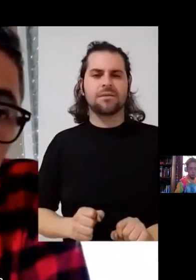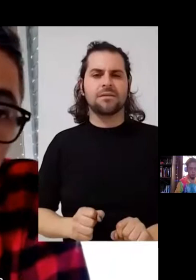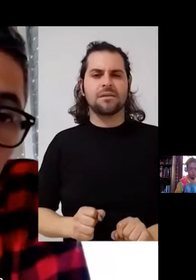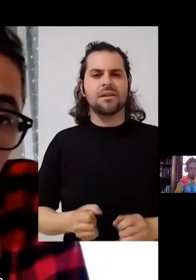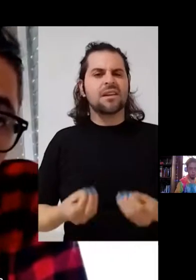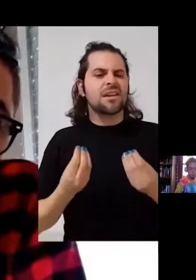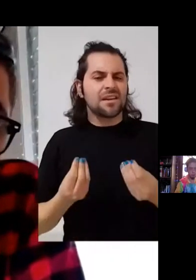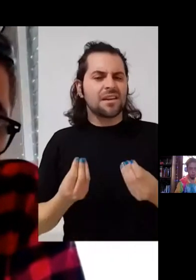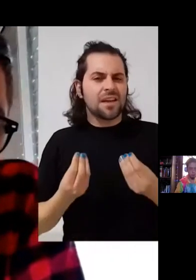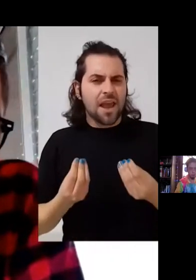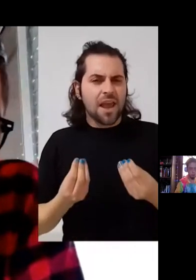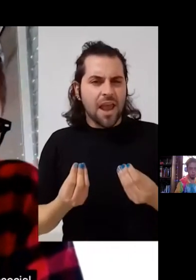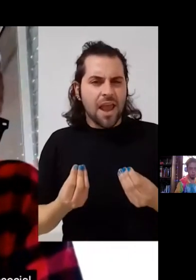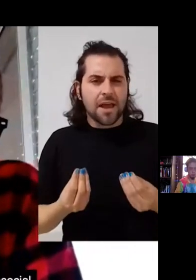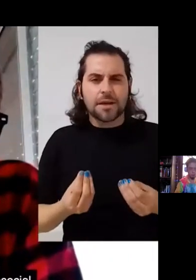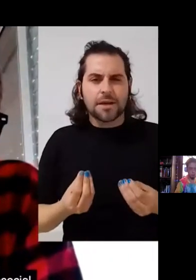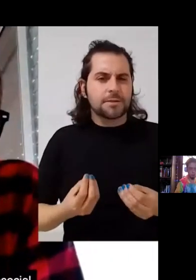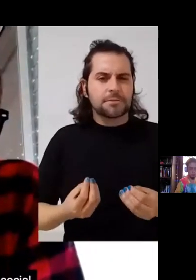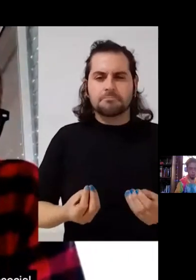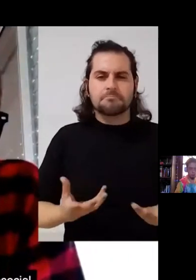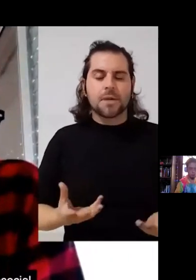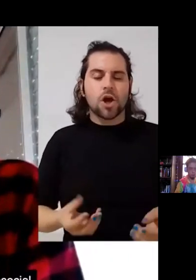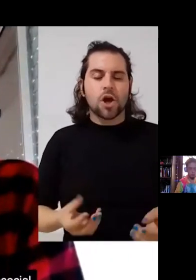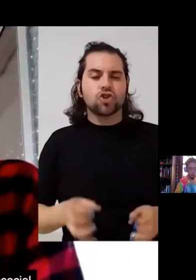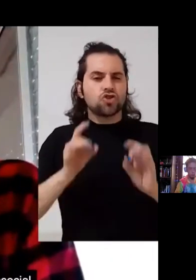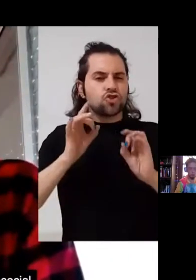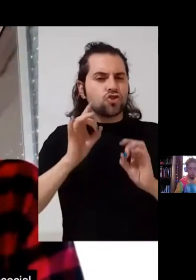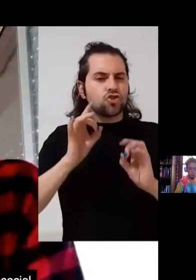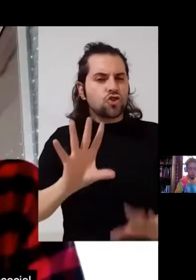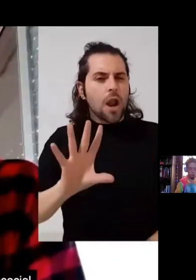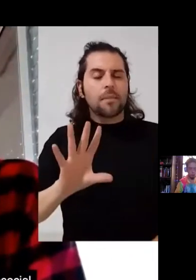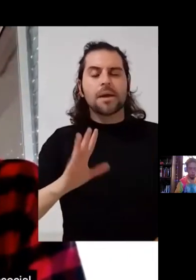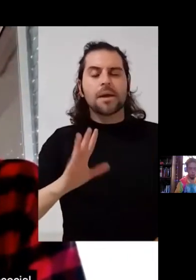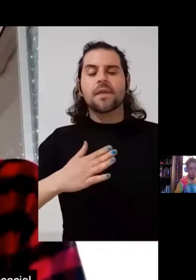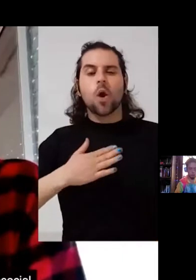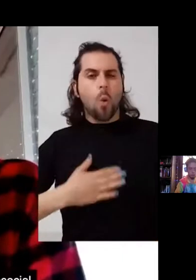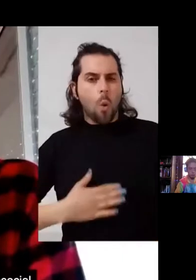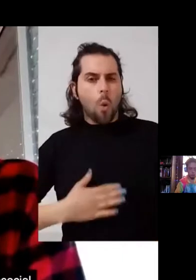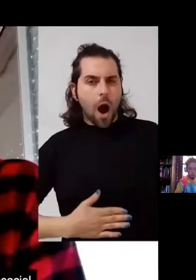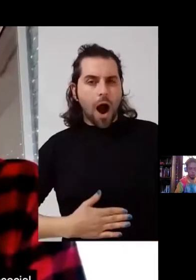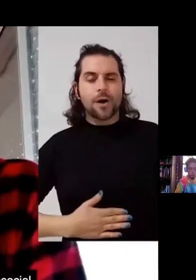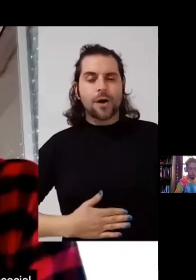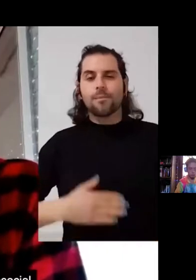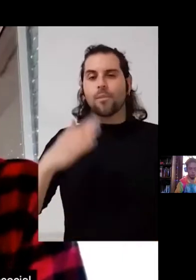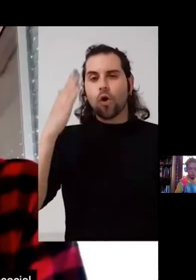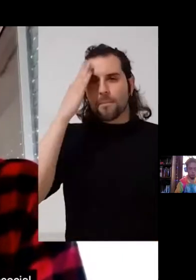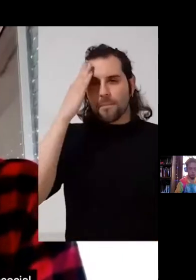dans notre santé, et ça a à voir pas seulement, comme on disait, par une question physique,